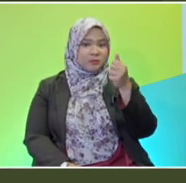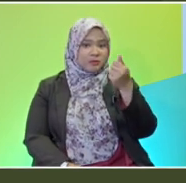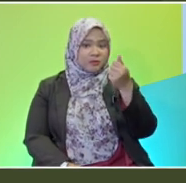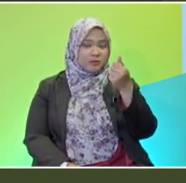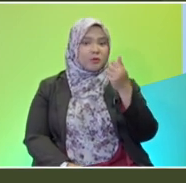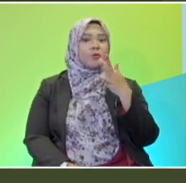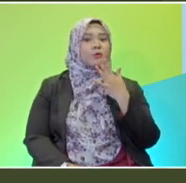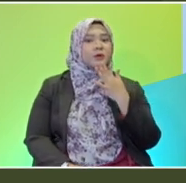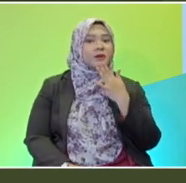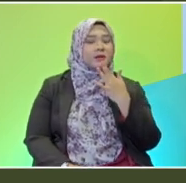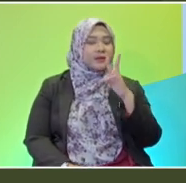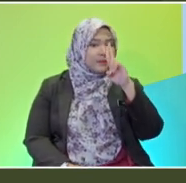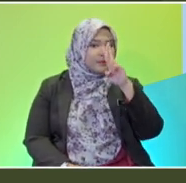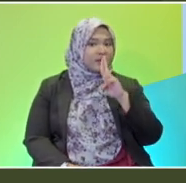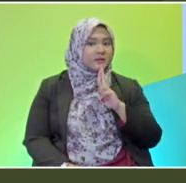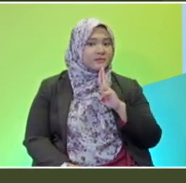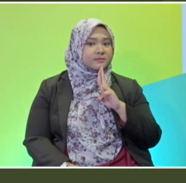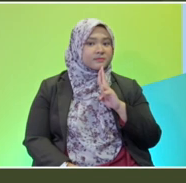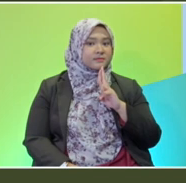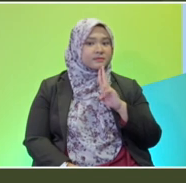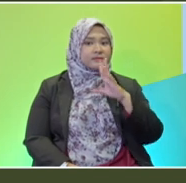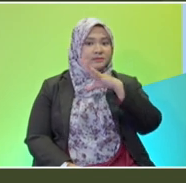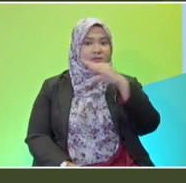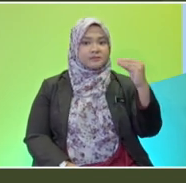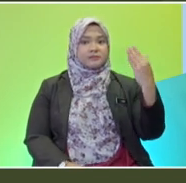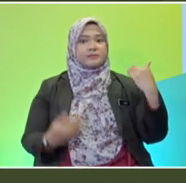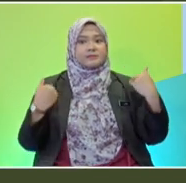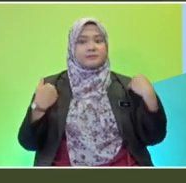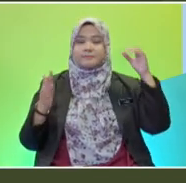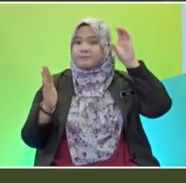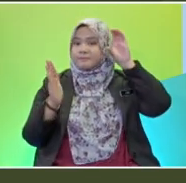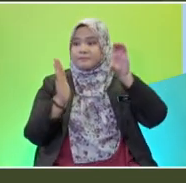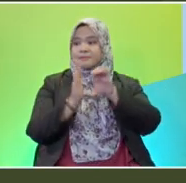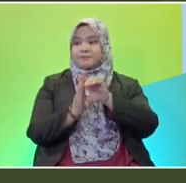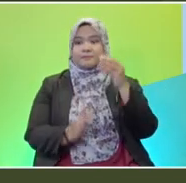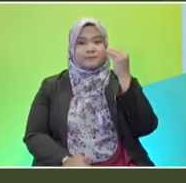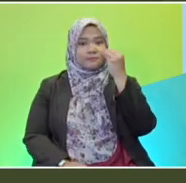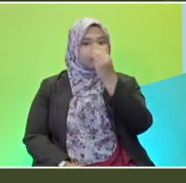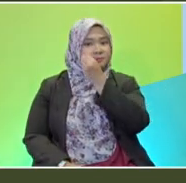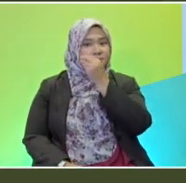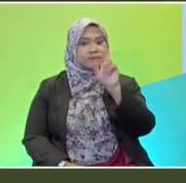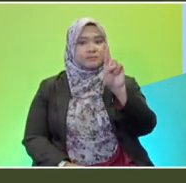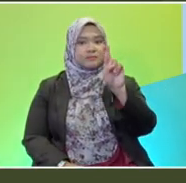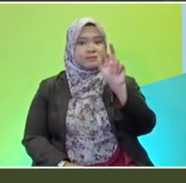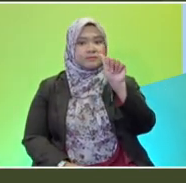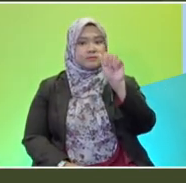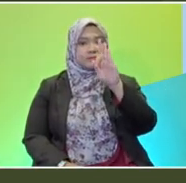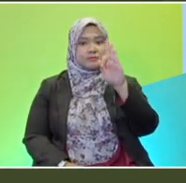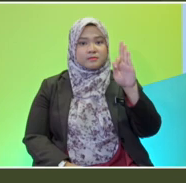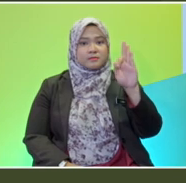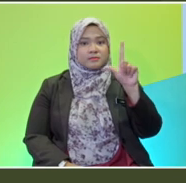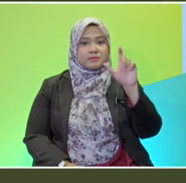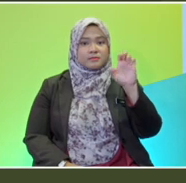warnanya adalah merah dan di belakangnya ada bunga raflesia yang besar sekali bunga terbesar di